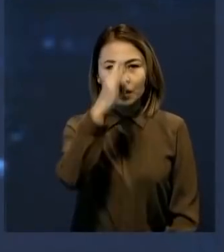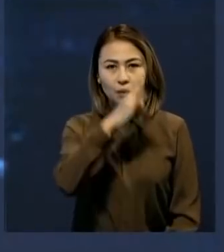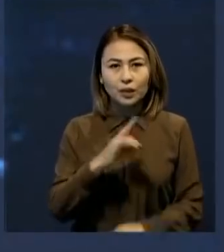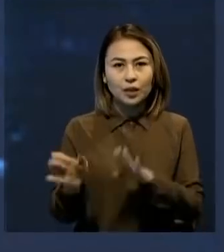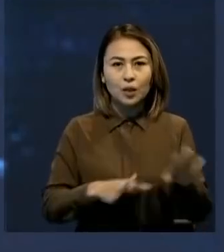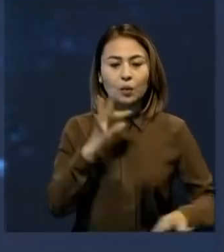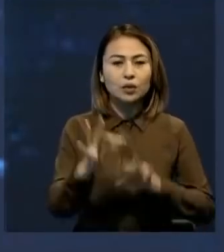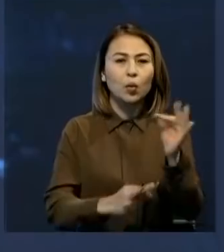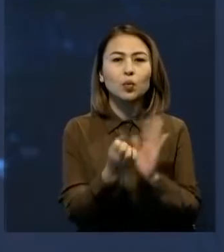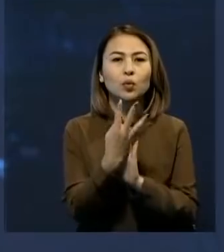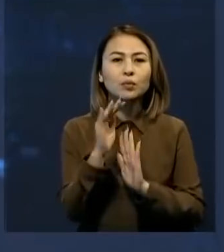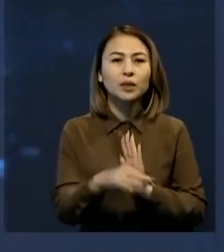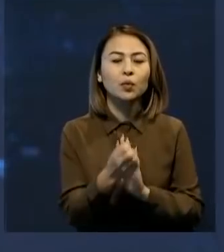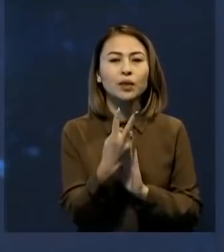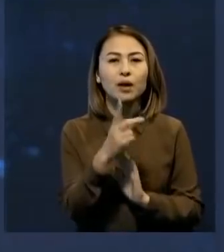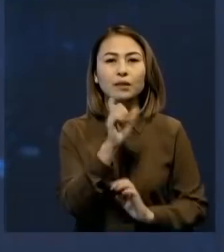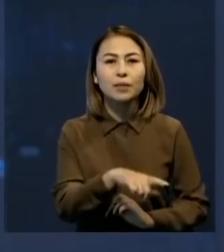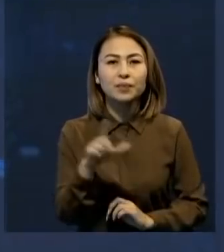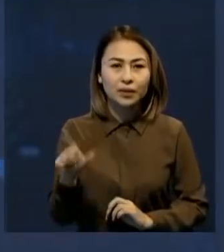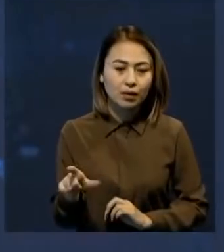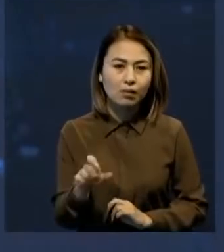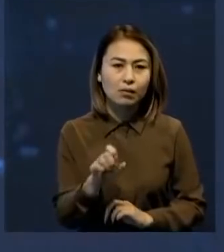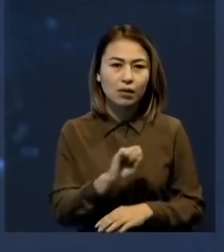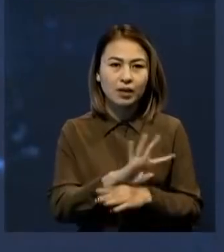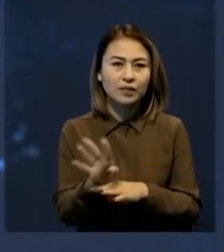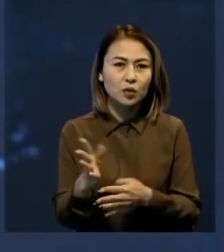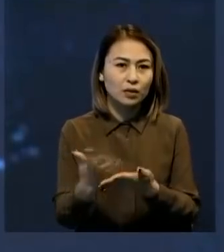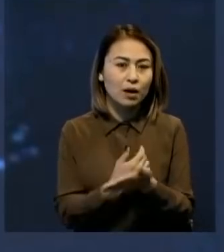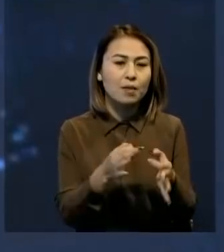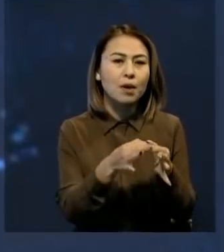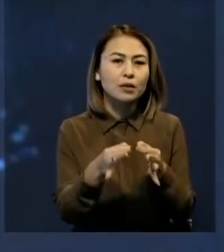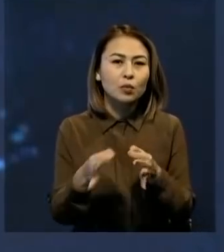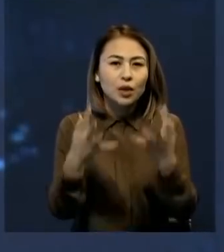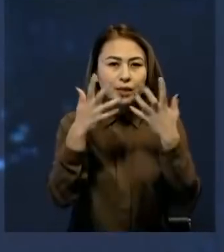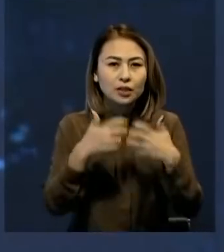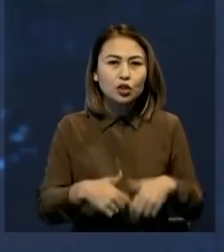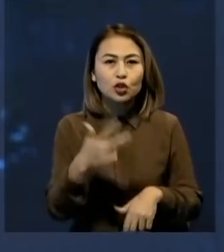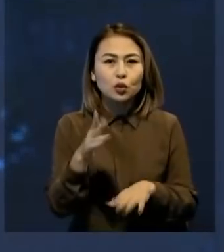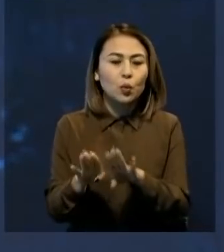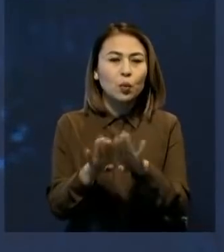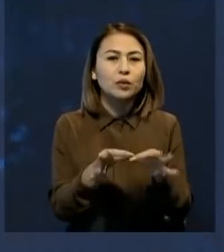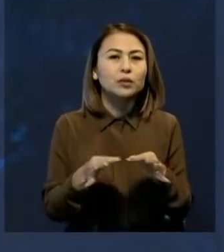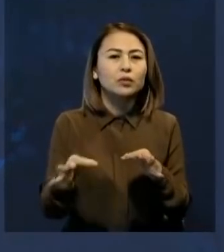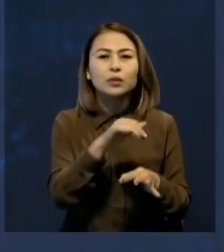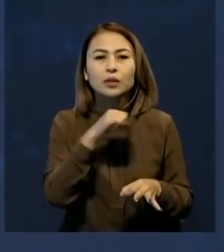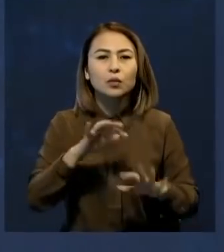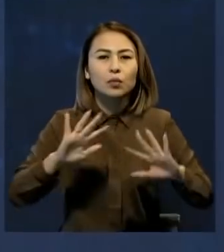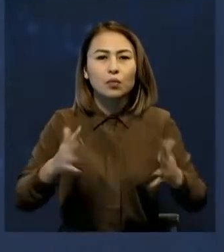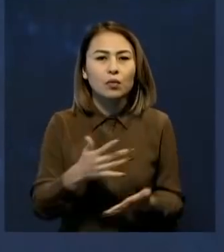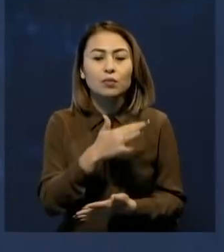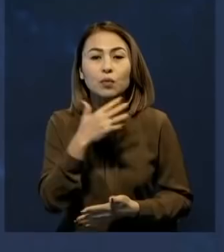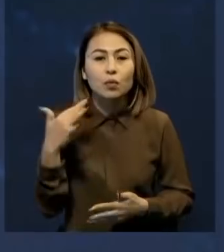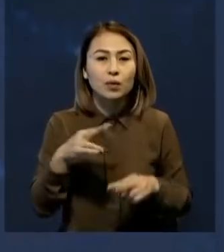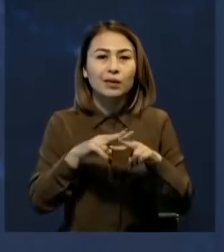Қазақстанда өткен тәулікте 14012 адамда коронавирус анықталды. Аймақтар бойынша әдеттегідей 3 өңірде ең көп жағдай тіркелген.